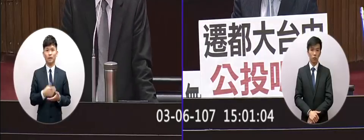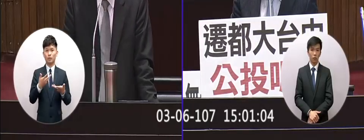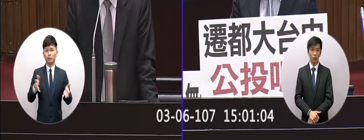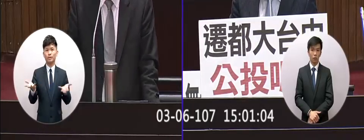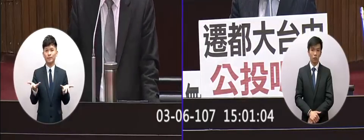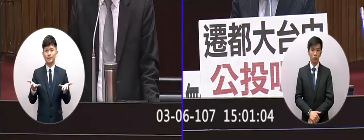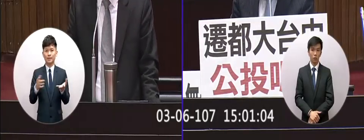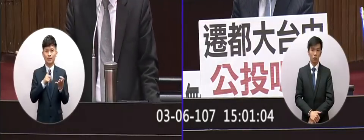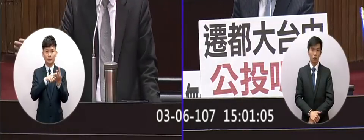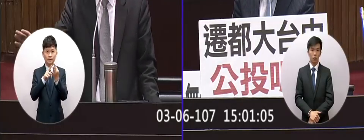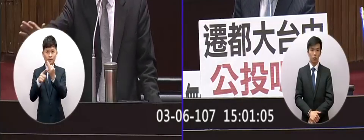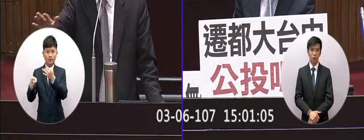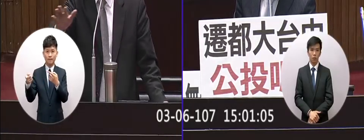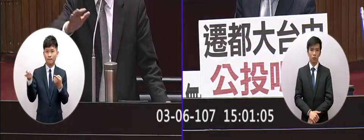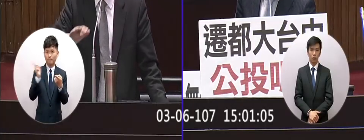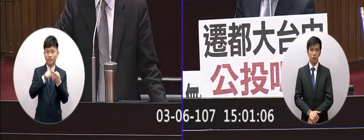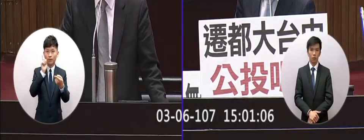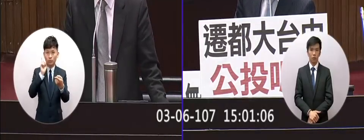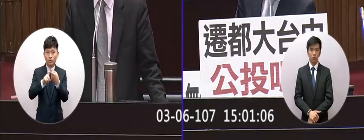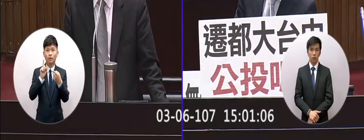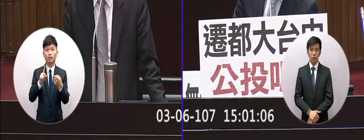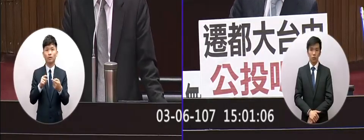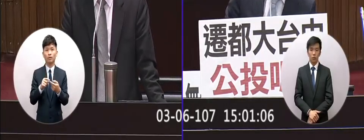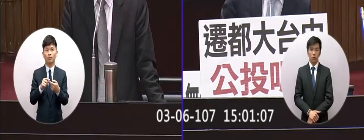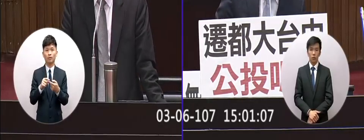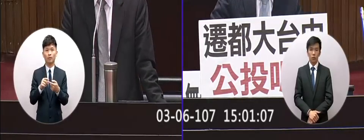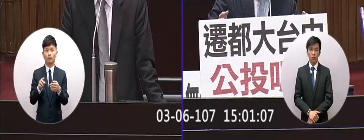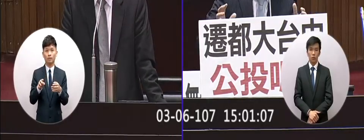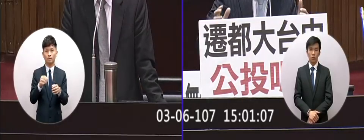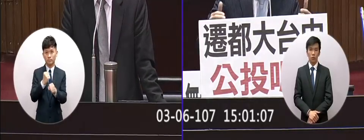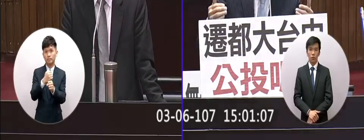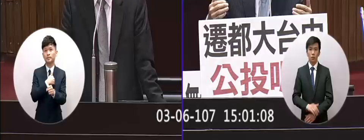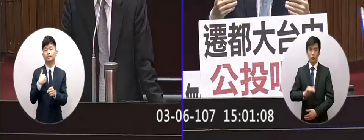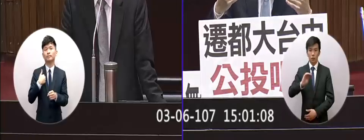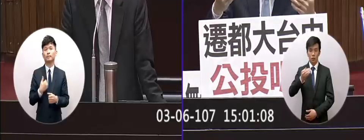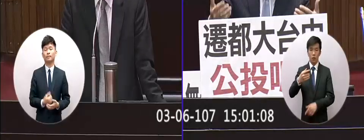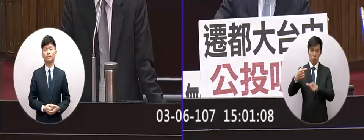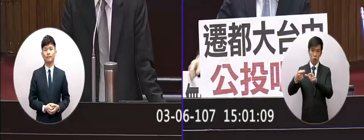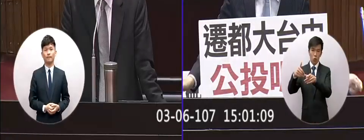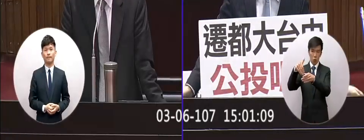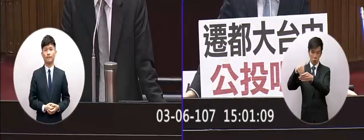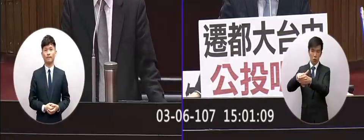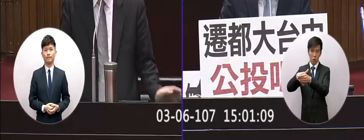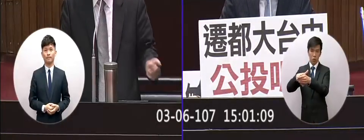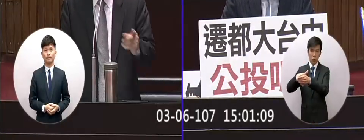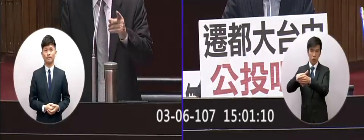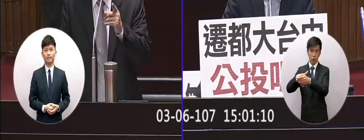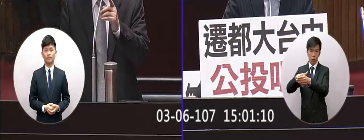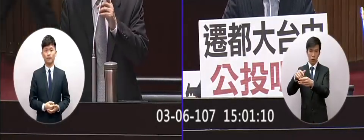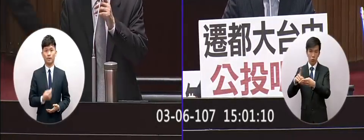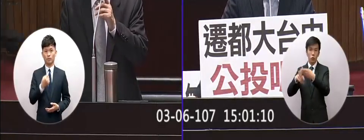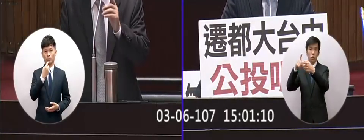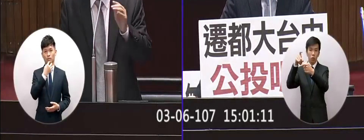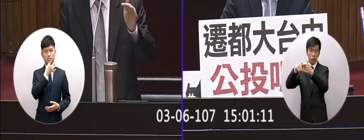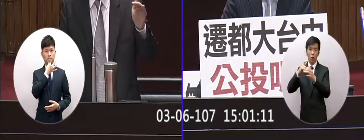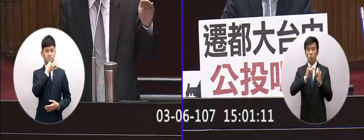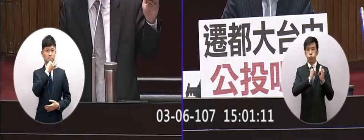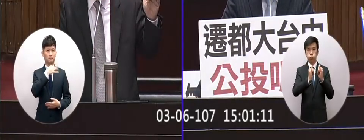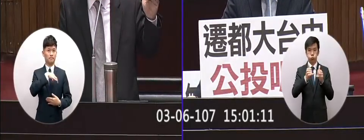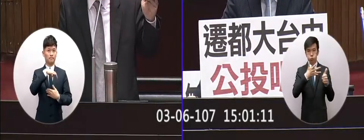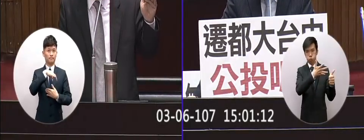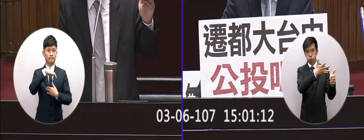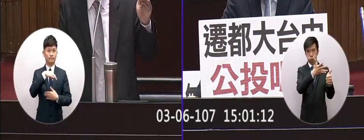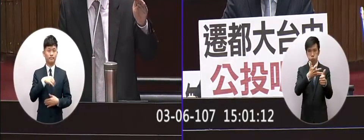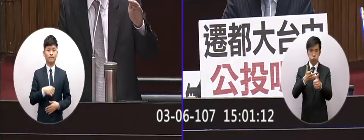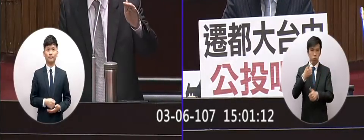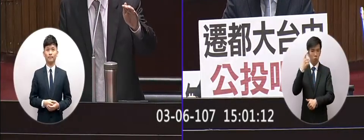到渠成啊。行政院现在正在 盘，但是毕竟啊，毕竟公投是征询一个民意的参考。 因为我怕哈、哦，就是说